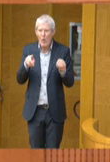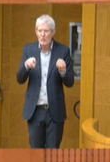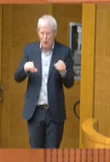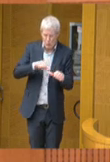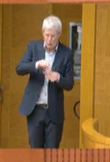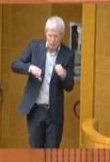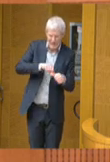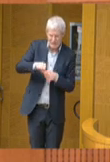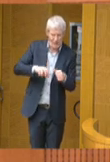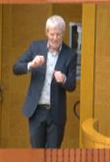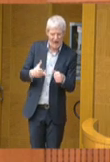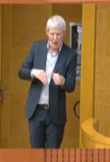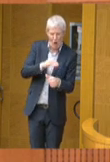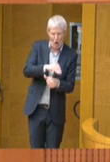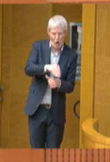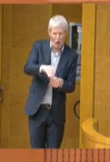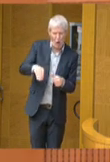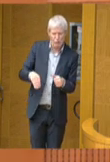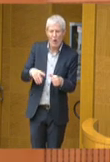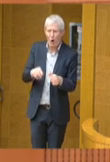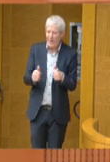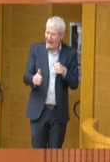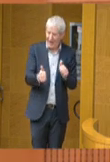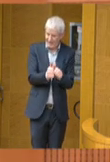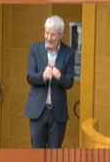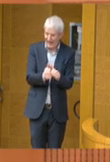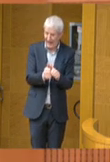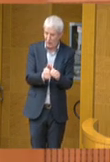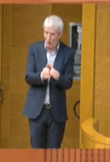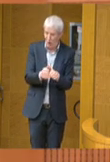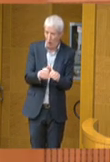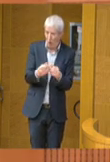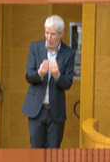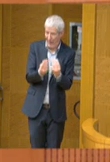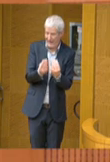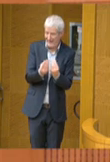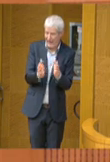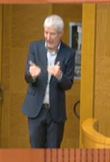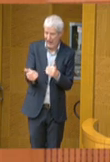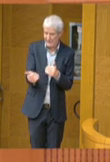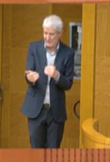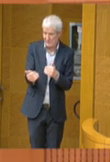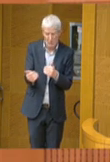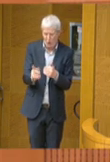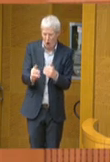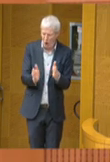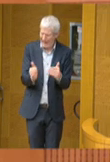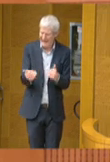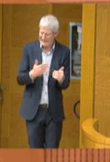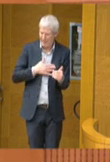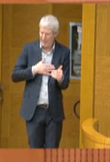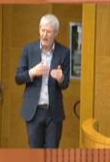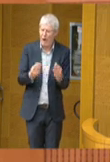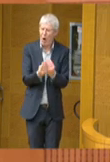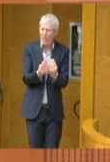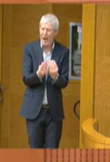in cui verranno inseriti, dove affiancheranno i compagni della classe, ma anche compagni non della classe di